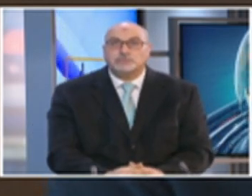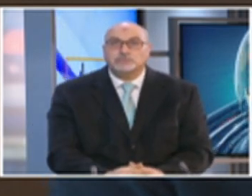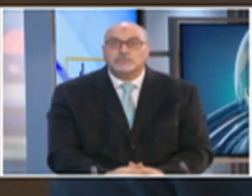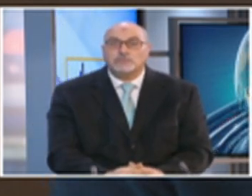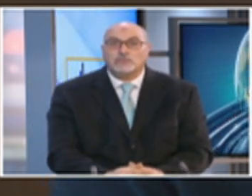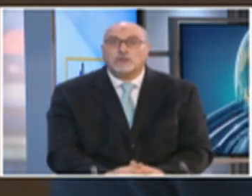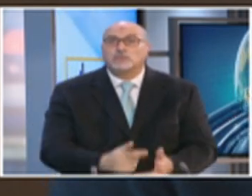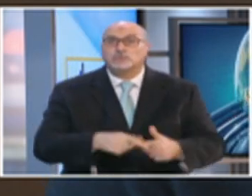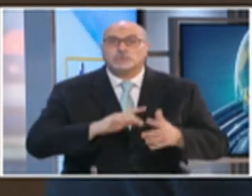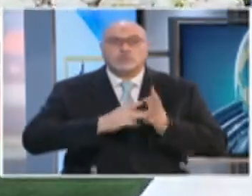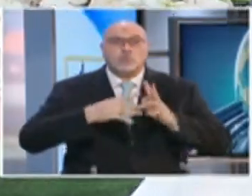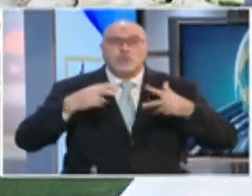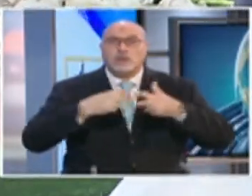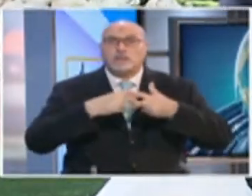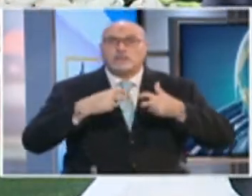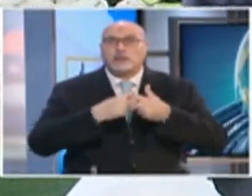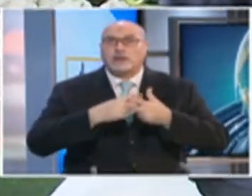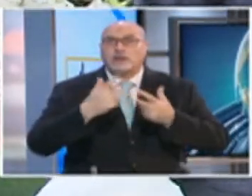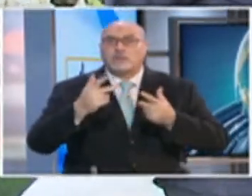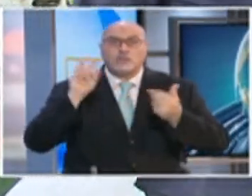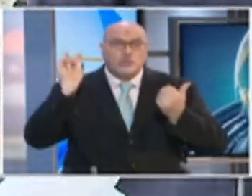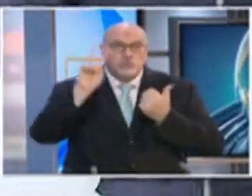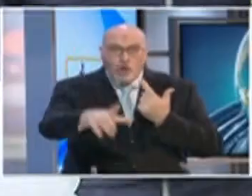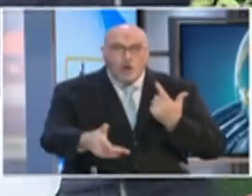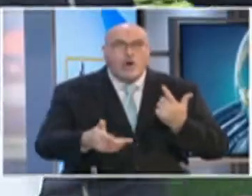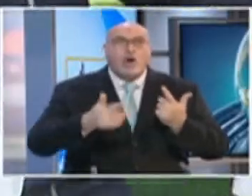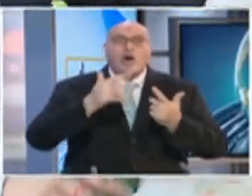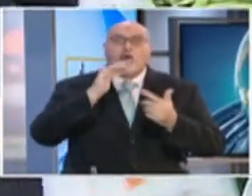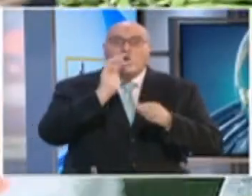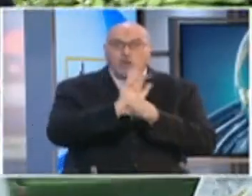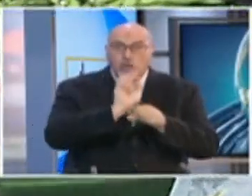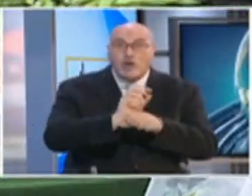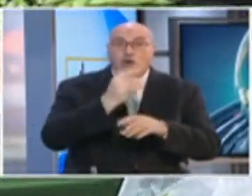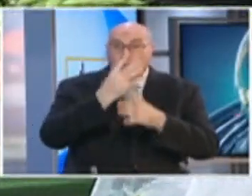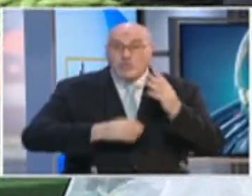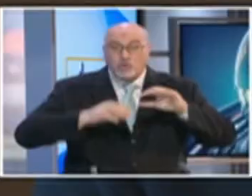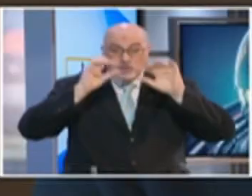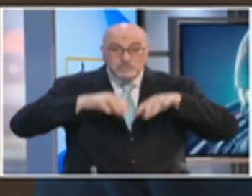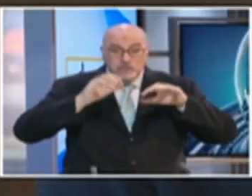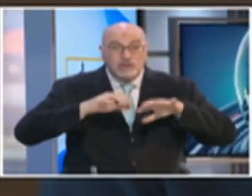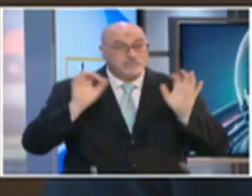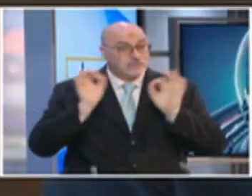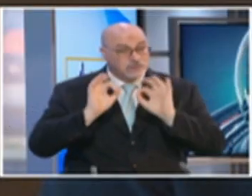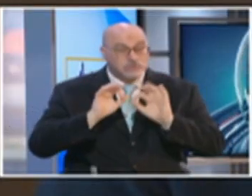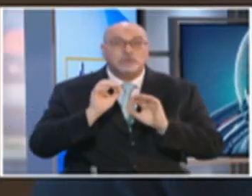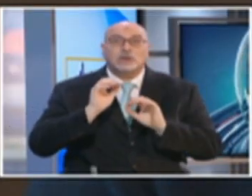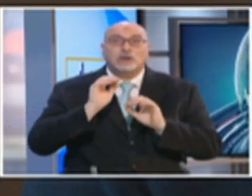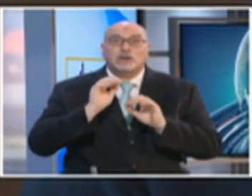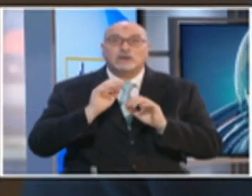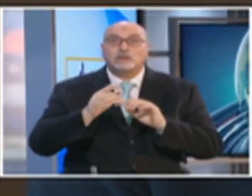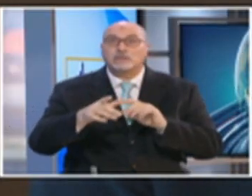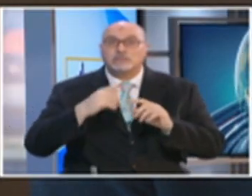كل الاسعار المتعلقه بالشحن والنقل. نقص الأمطار من جهة أخرى، واللي خلى بعض